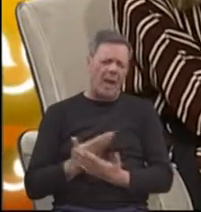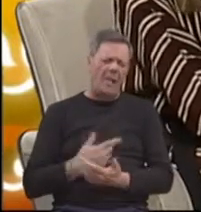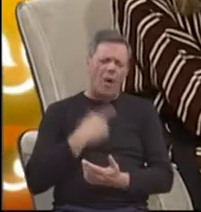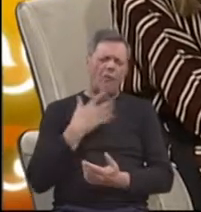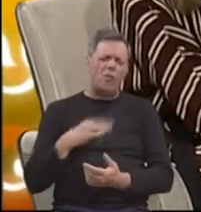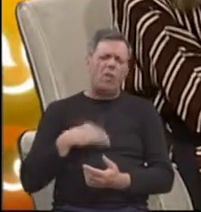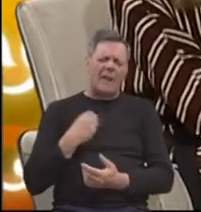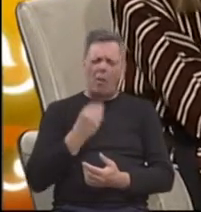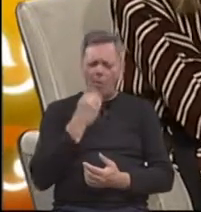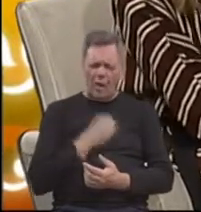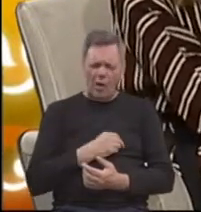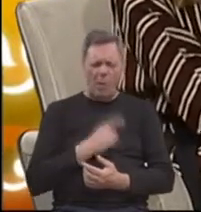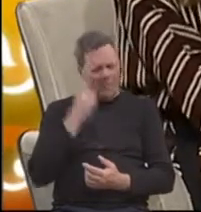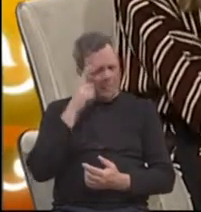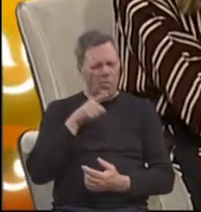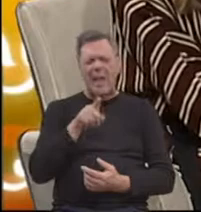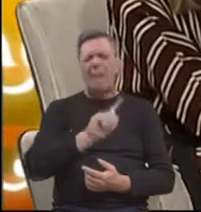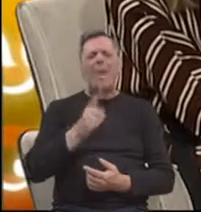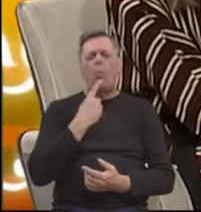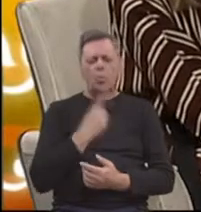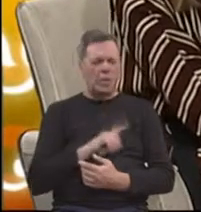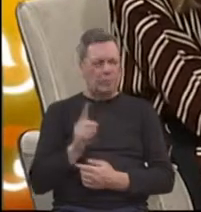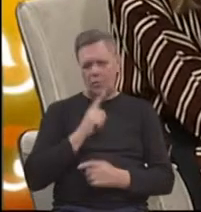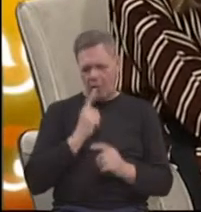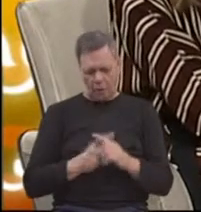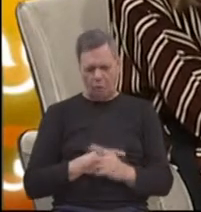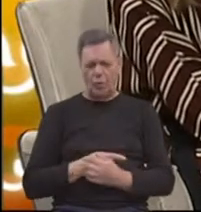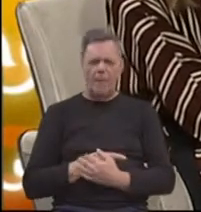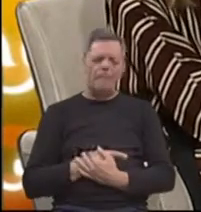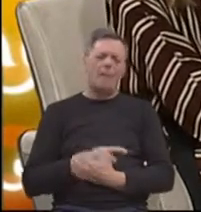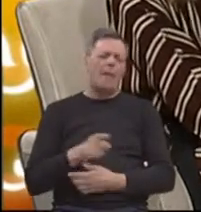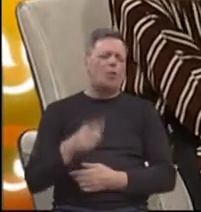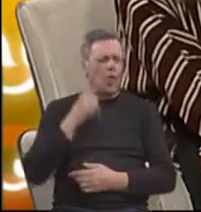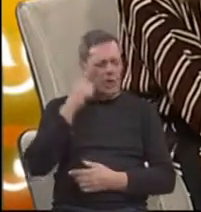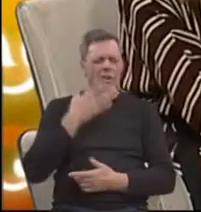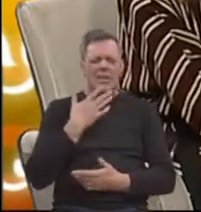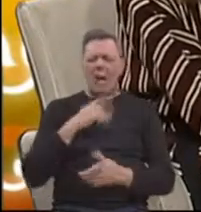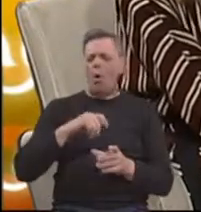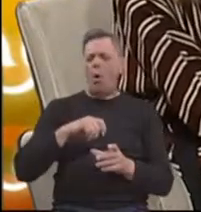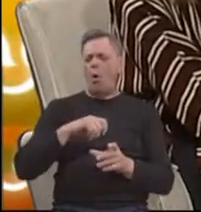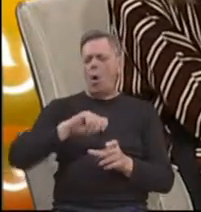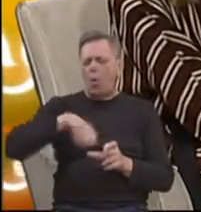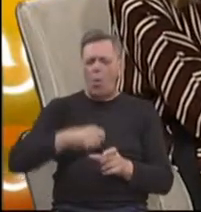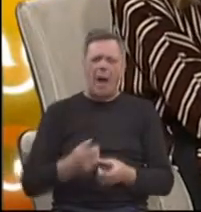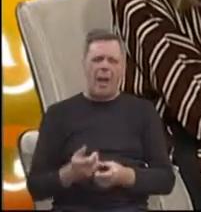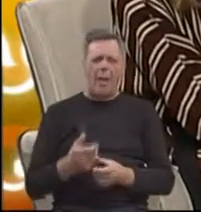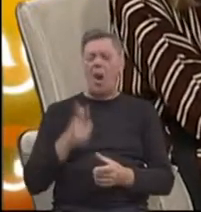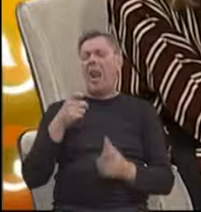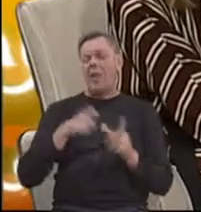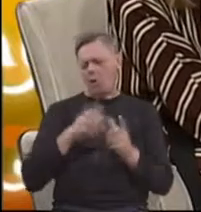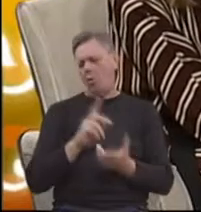često mislimo da ona nije ukusna, što nije istina. To ne znači samo kuhano, to ne znači sve na